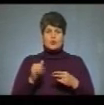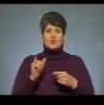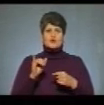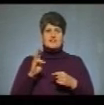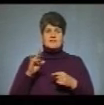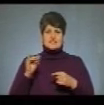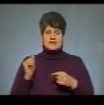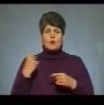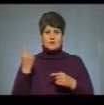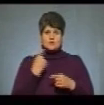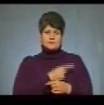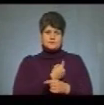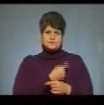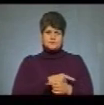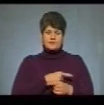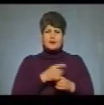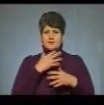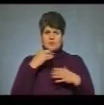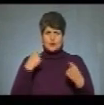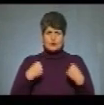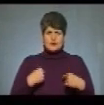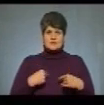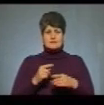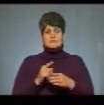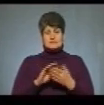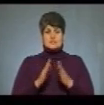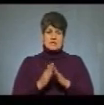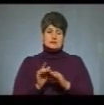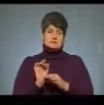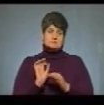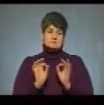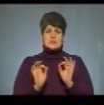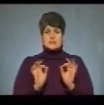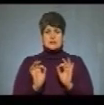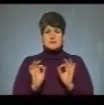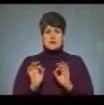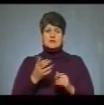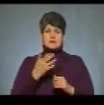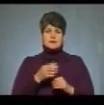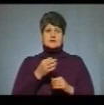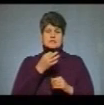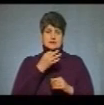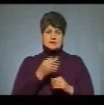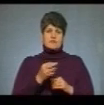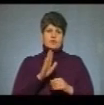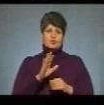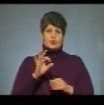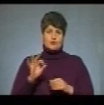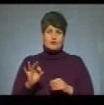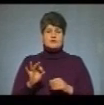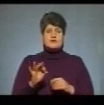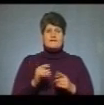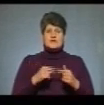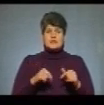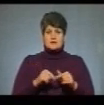з множинними осколковими ураженнями. Стан стабільний, сказав виконувач обов'язків завідувача цього відділення Олександр Трибуль. Про